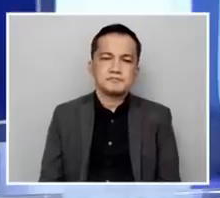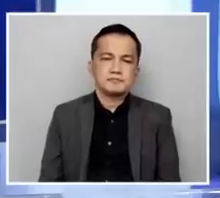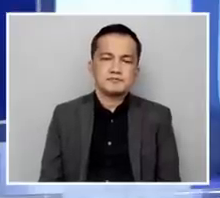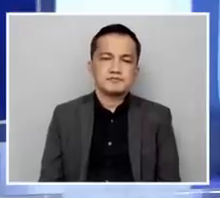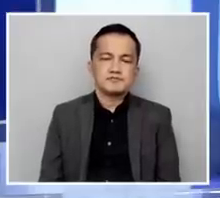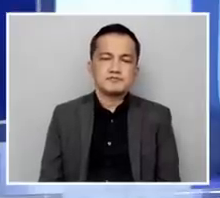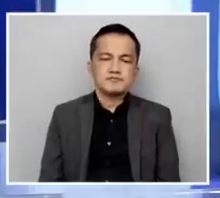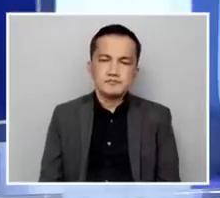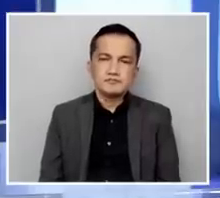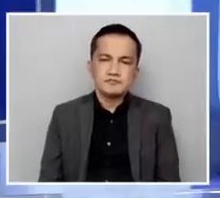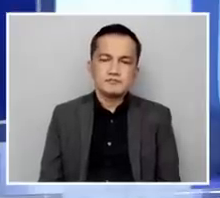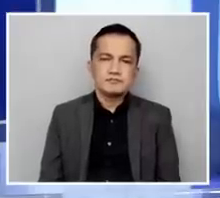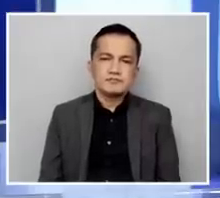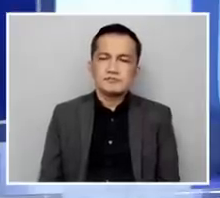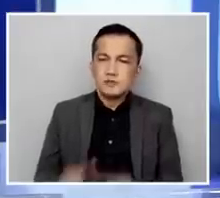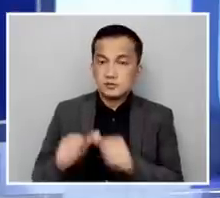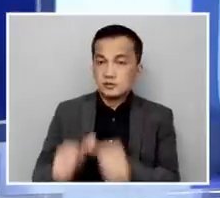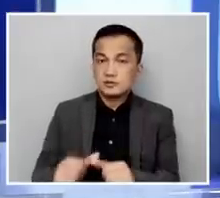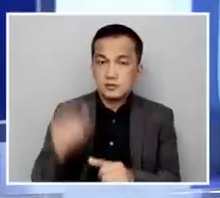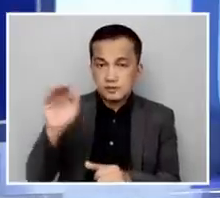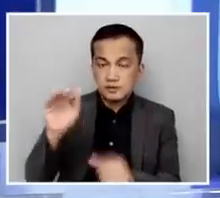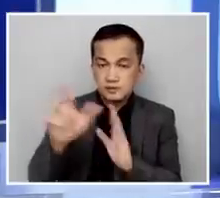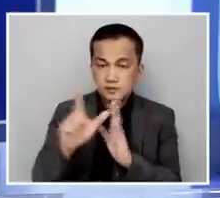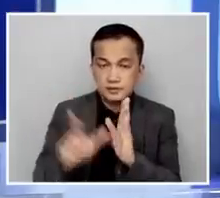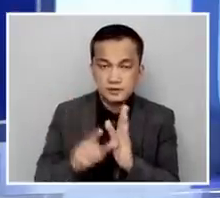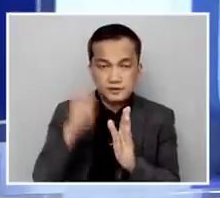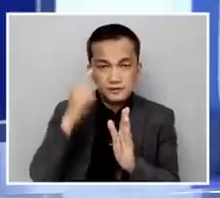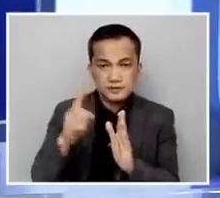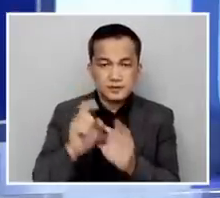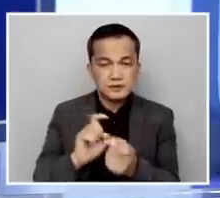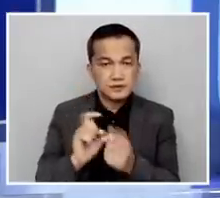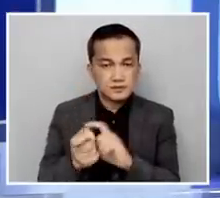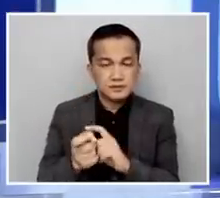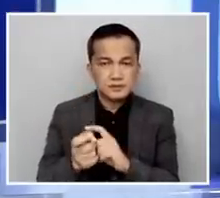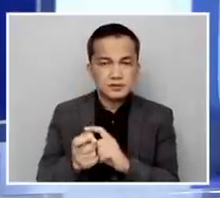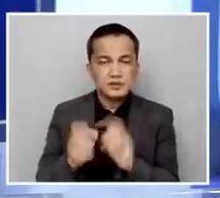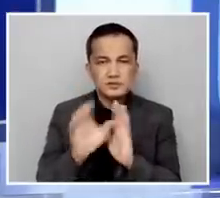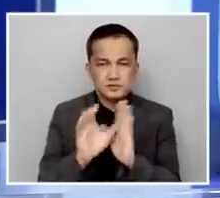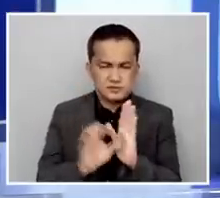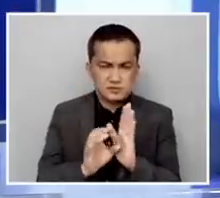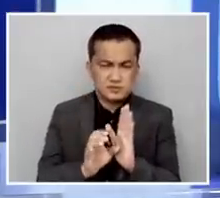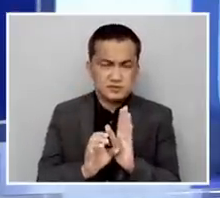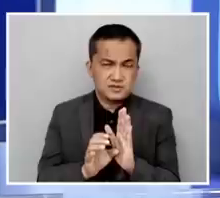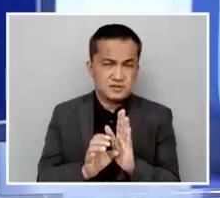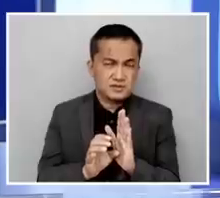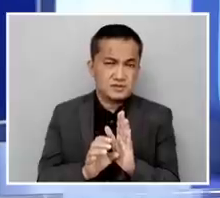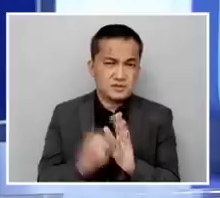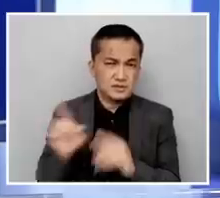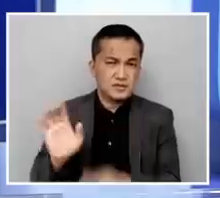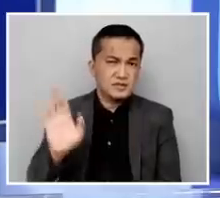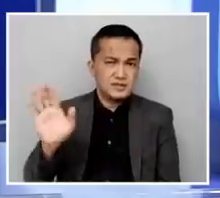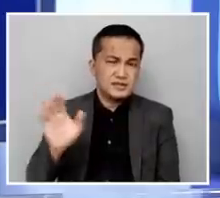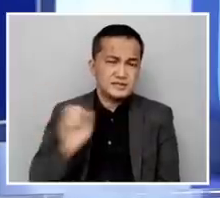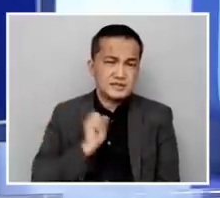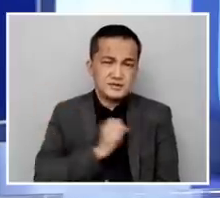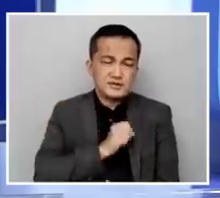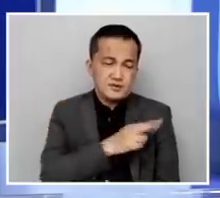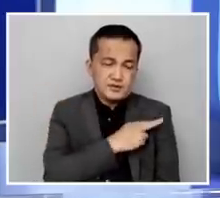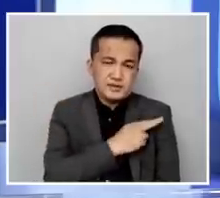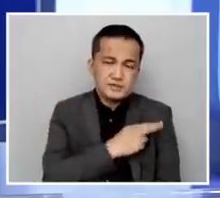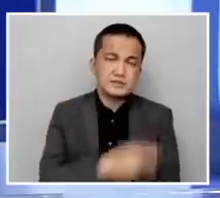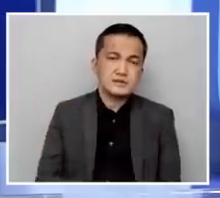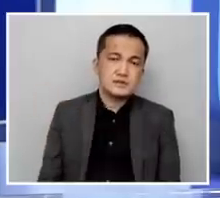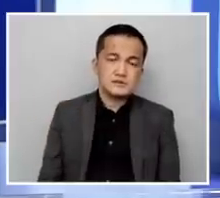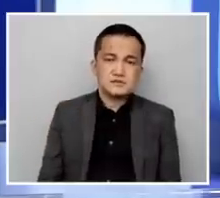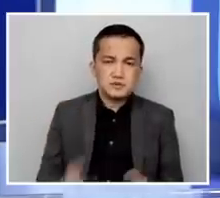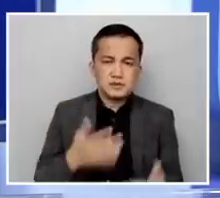Tuloy ang pagsusulong ng panukalang batas para sa pag-amienda ng konstitusyon ni Senator Robin Padilla. Ito'y bagamat